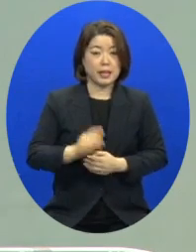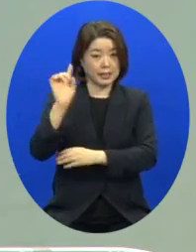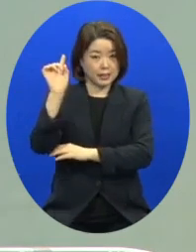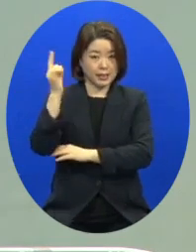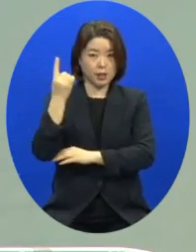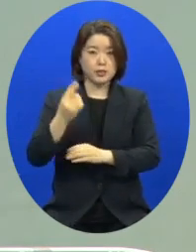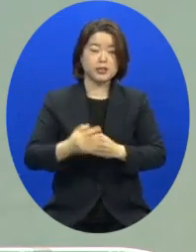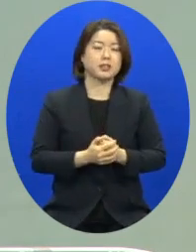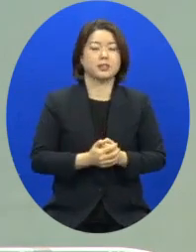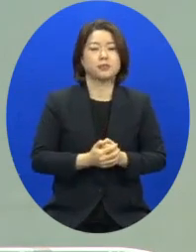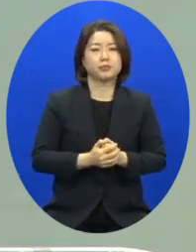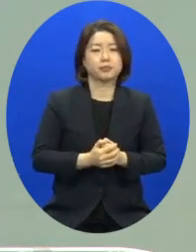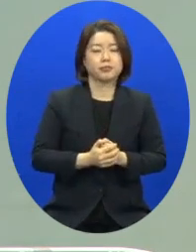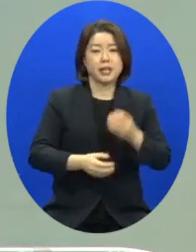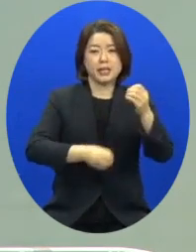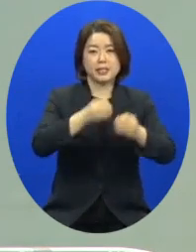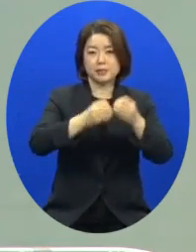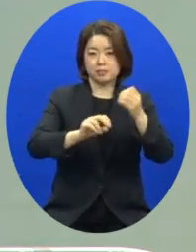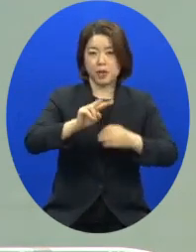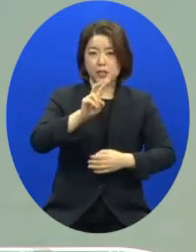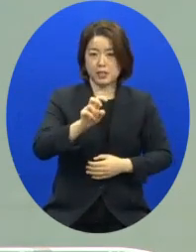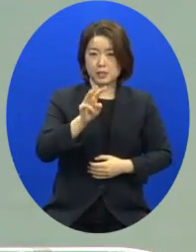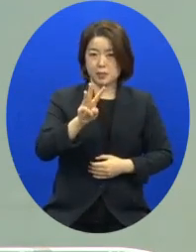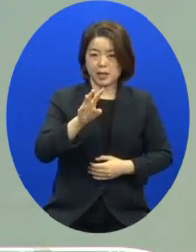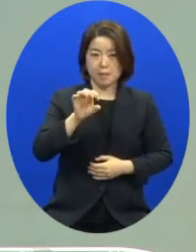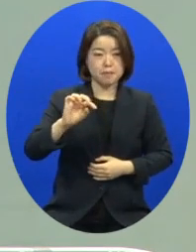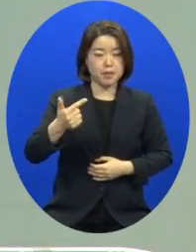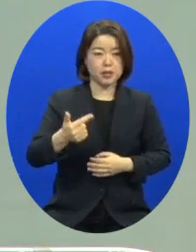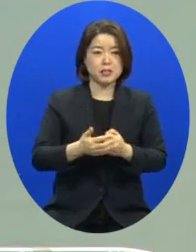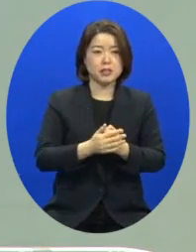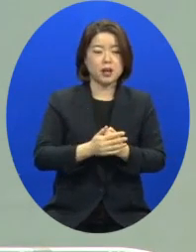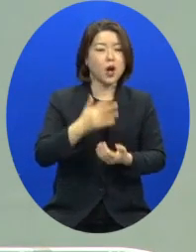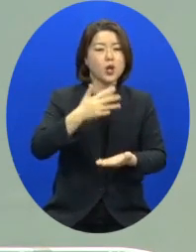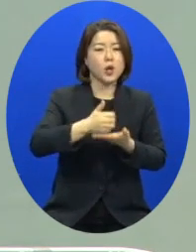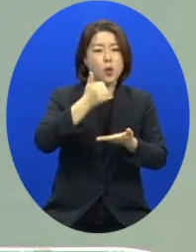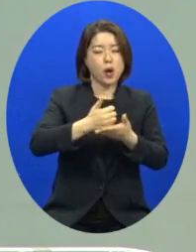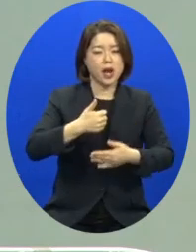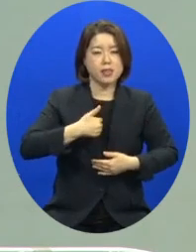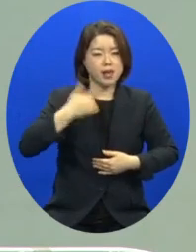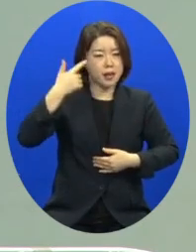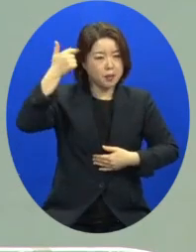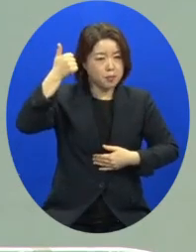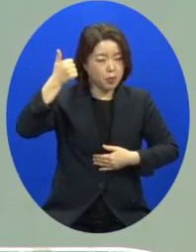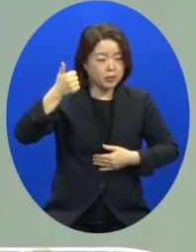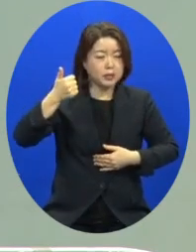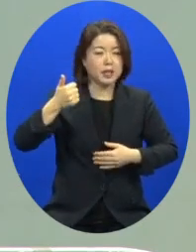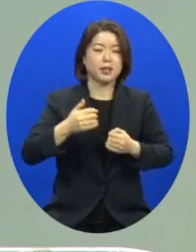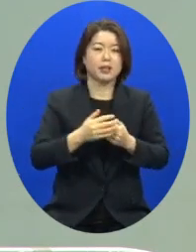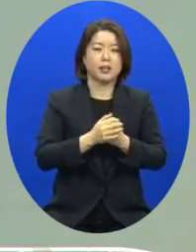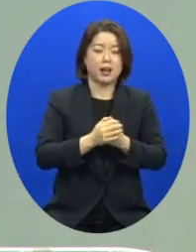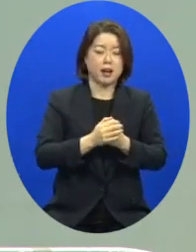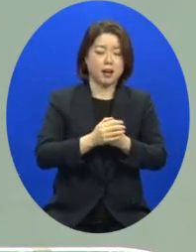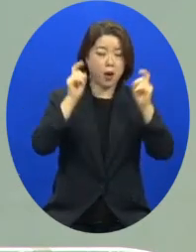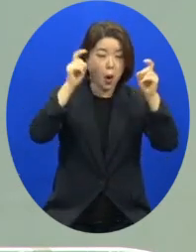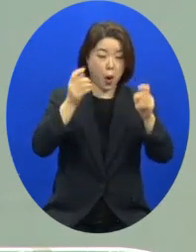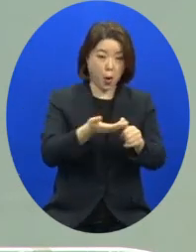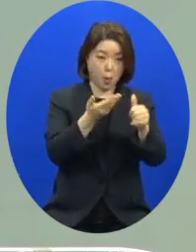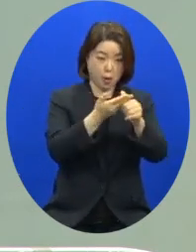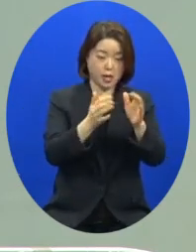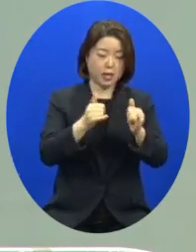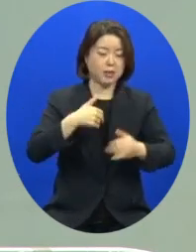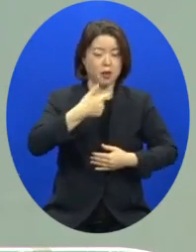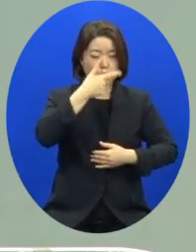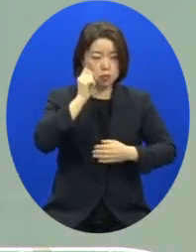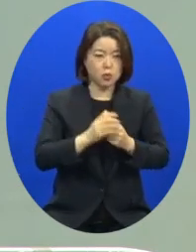다윗이 시편 23편에서 여호와는 나의 목자시니 내게 부족함이 없으리로다,